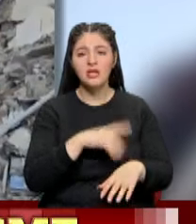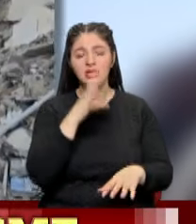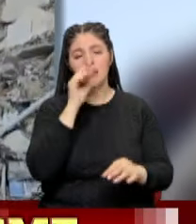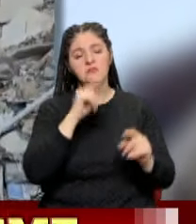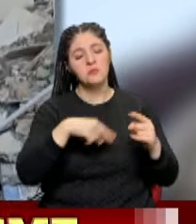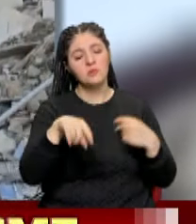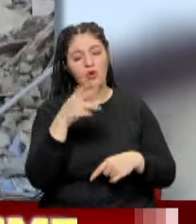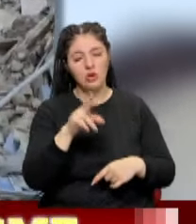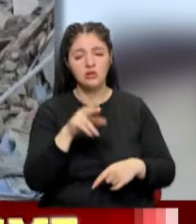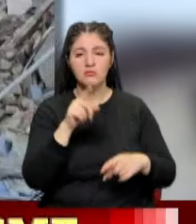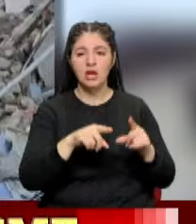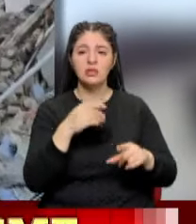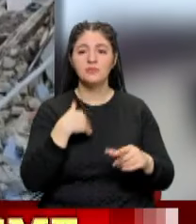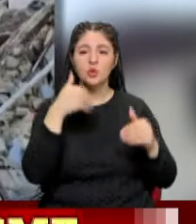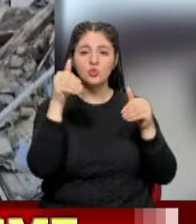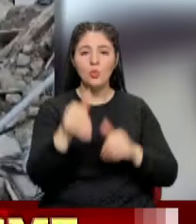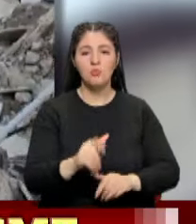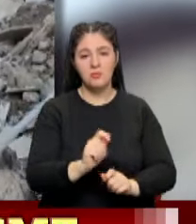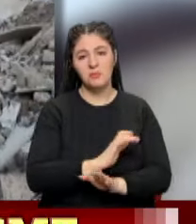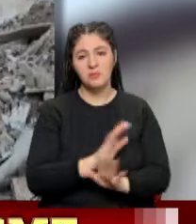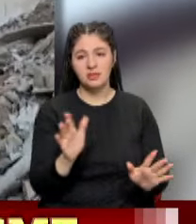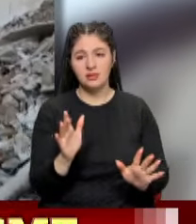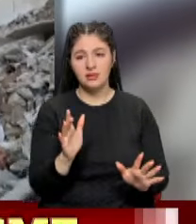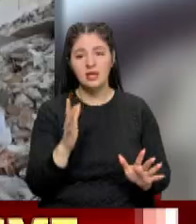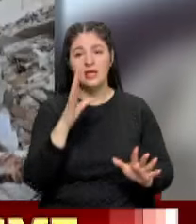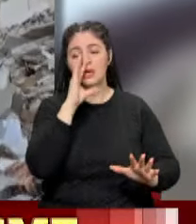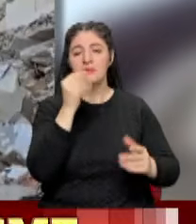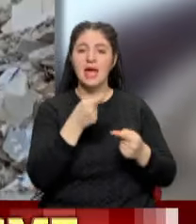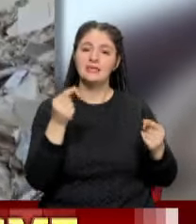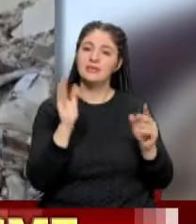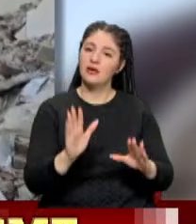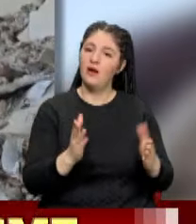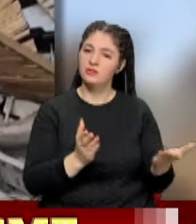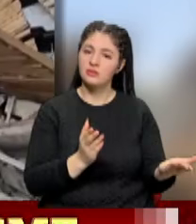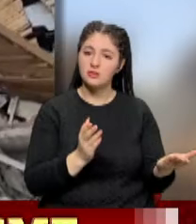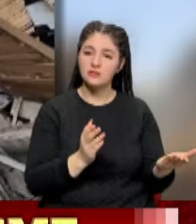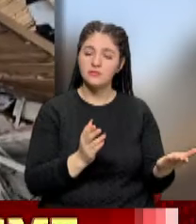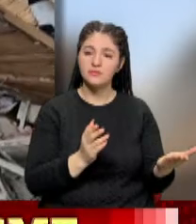öldük, bazılarımız bizi gömdü. Kimimiz eksik kaldık,